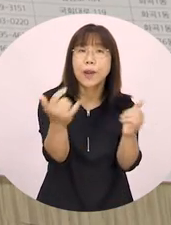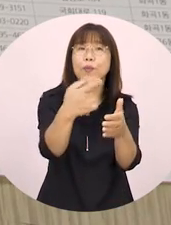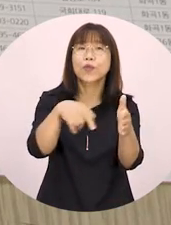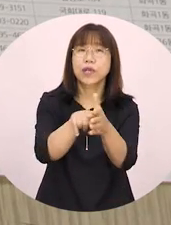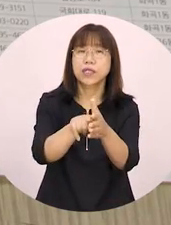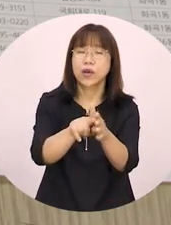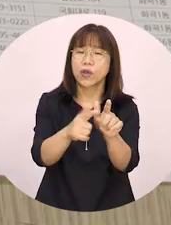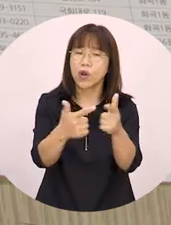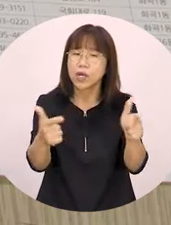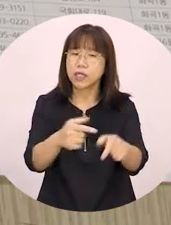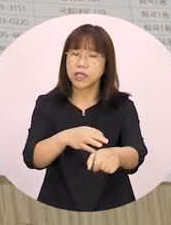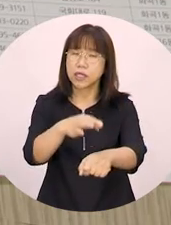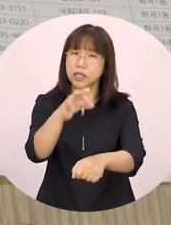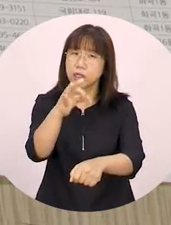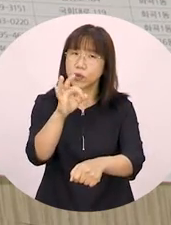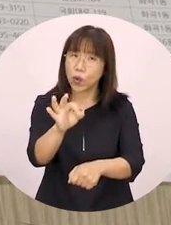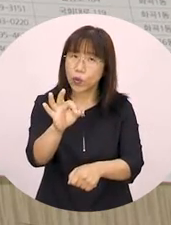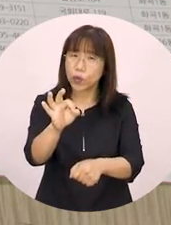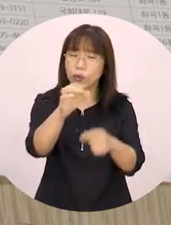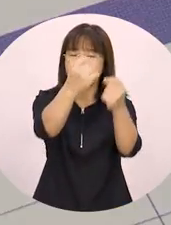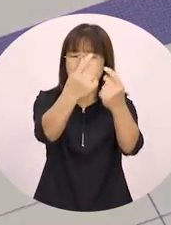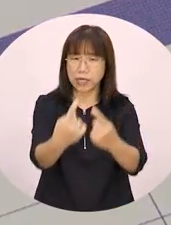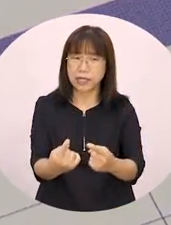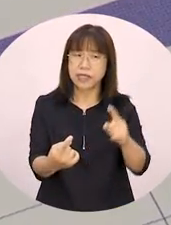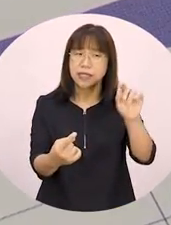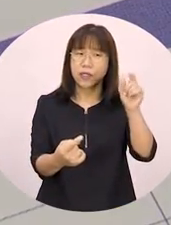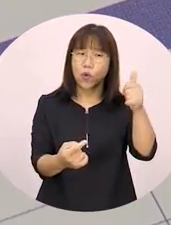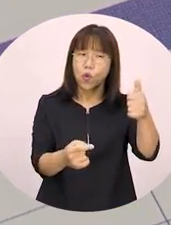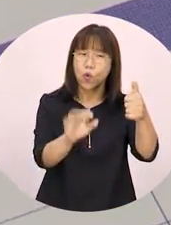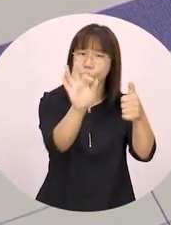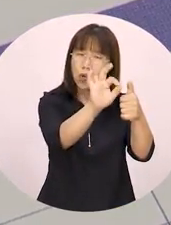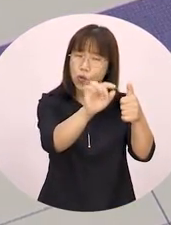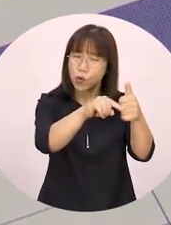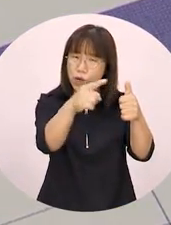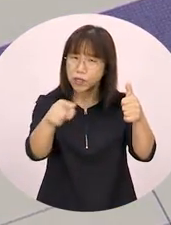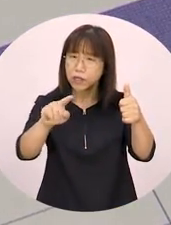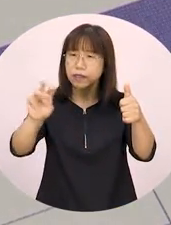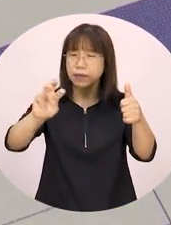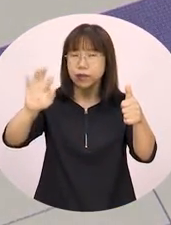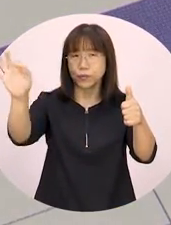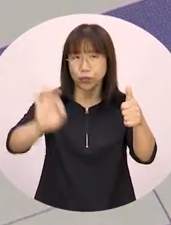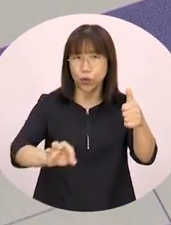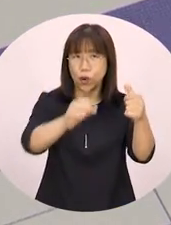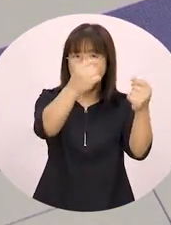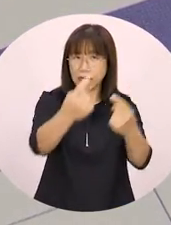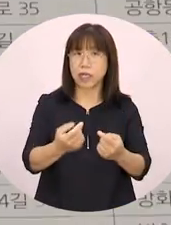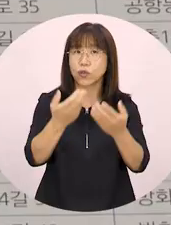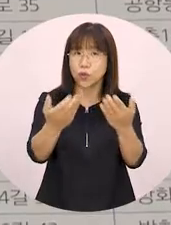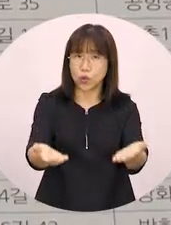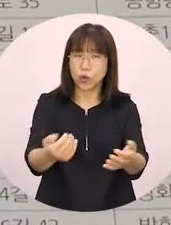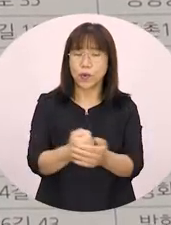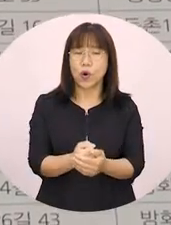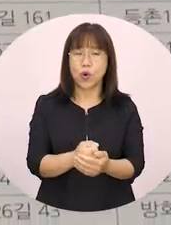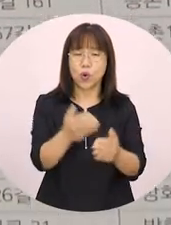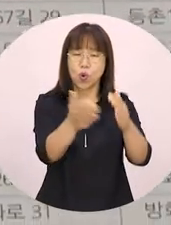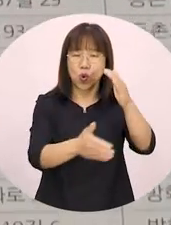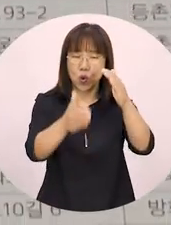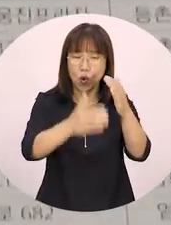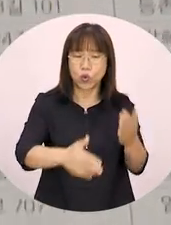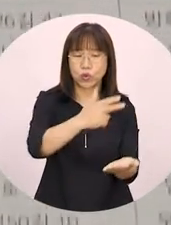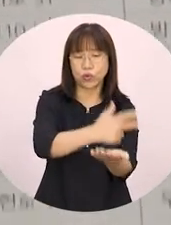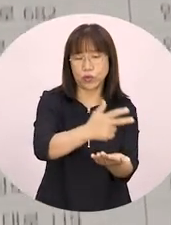각종 요금을 5 해서 30% 까지 할인해주는 업소 또는 기관으로 강서구는 현재 지역 내